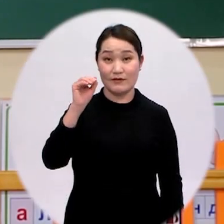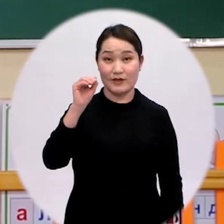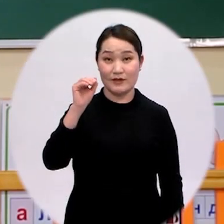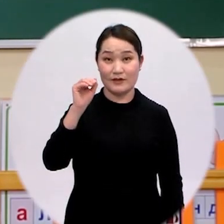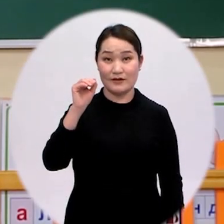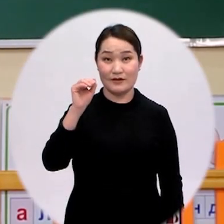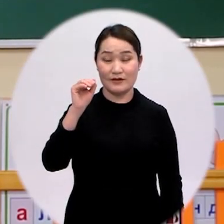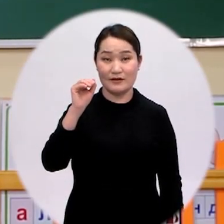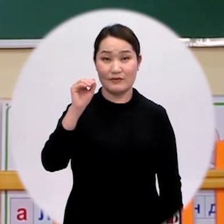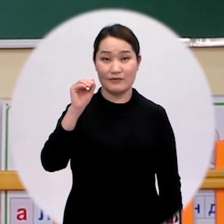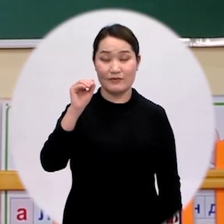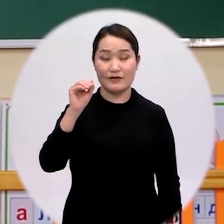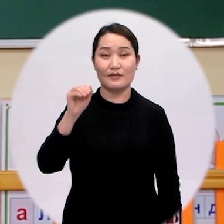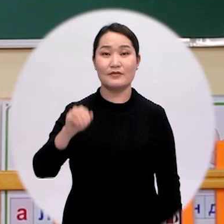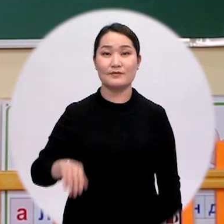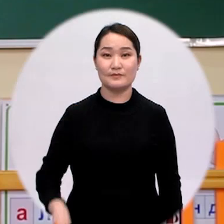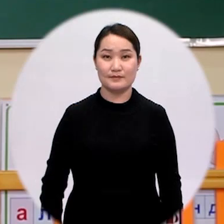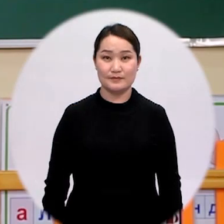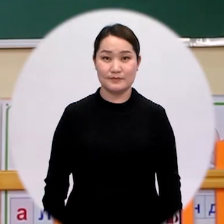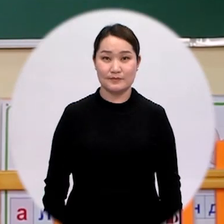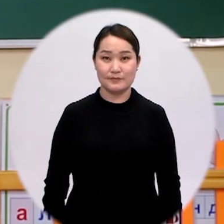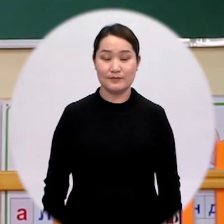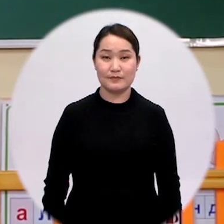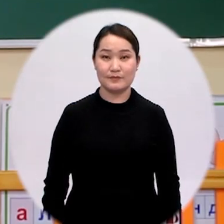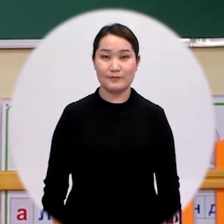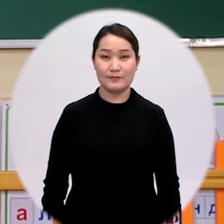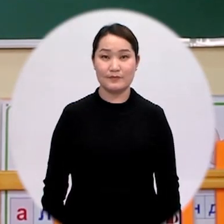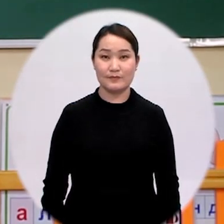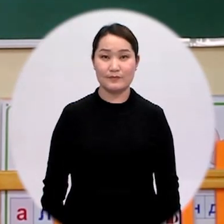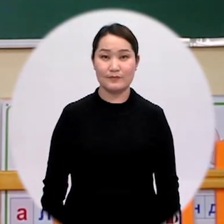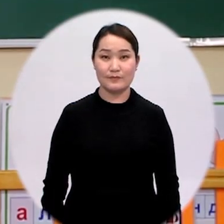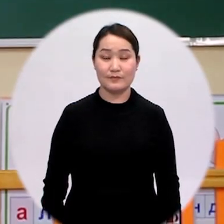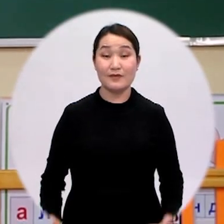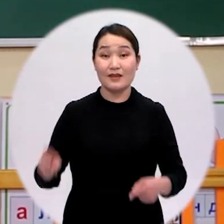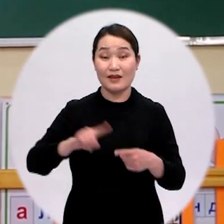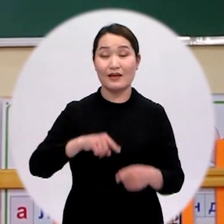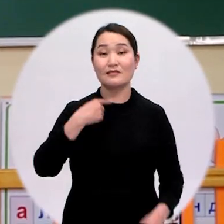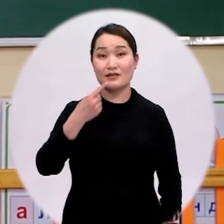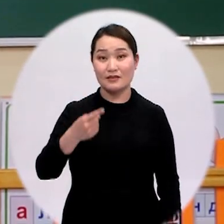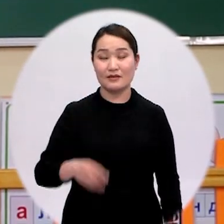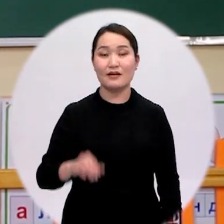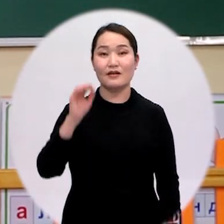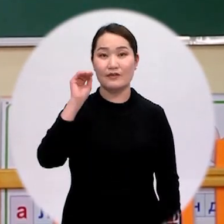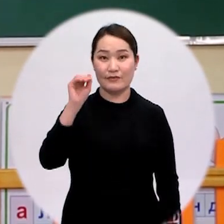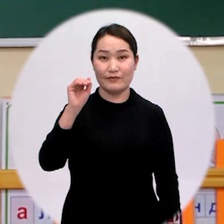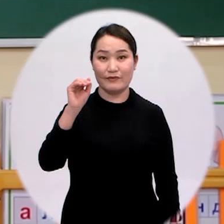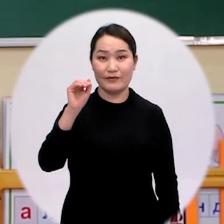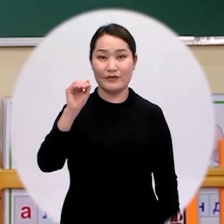Үгийн эхэнд F аваа сонсогдож байна. Аваага давтан хэлье.